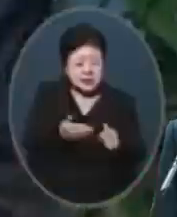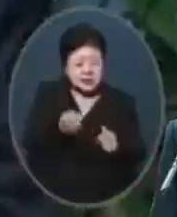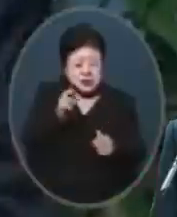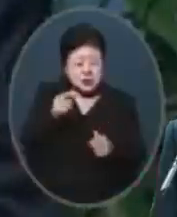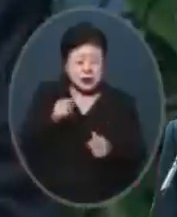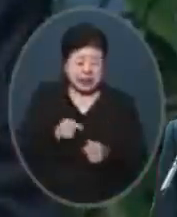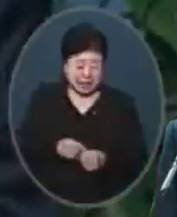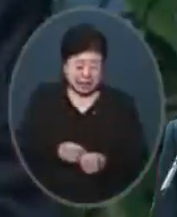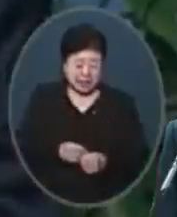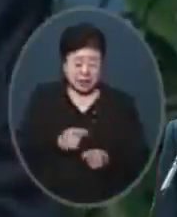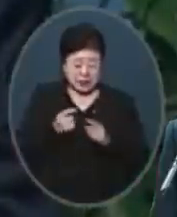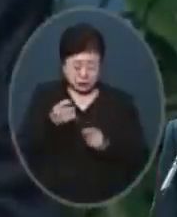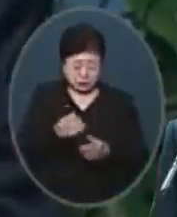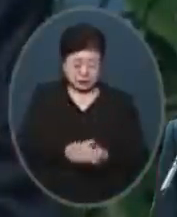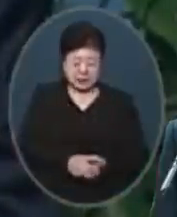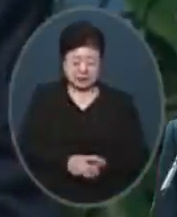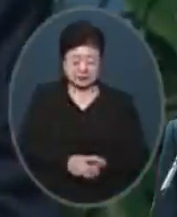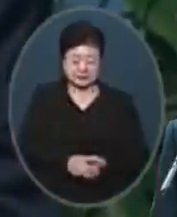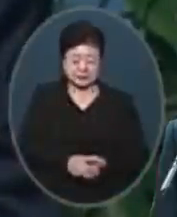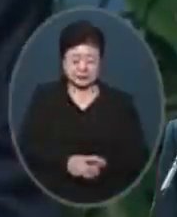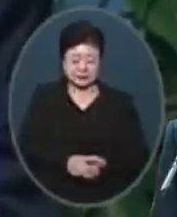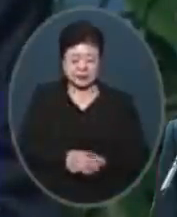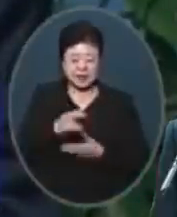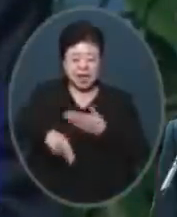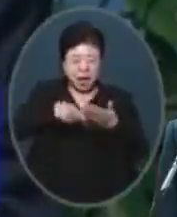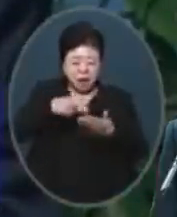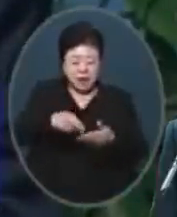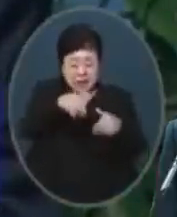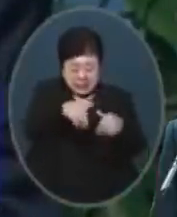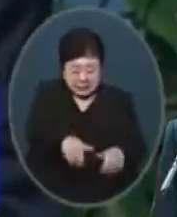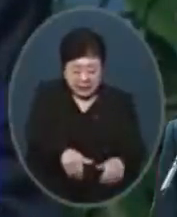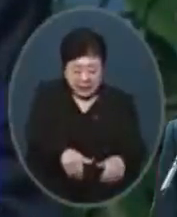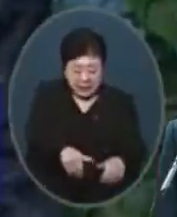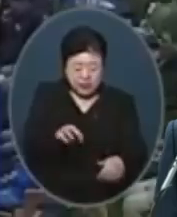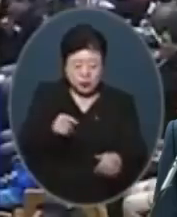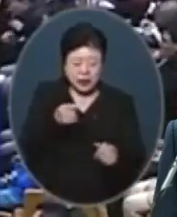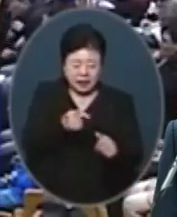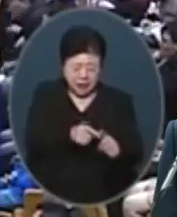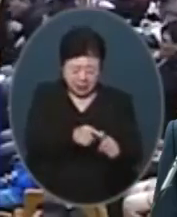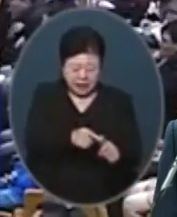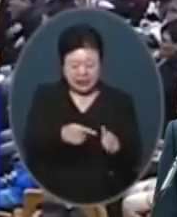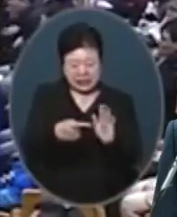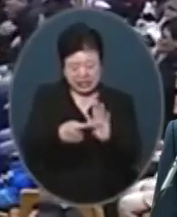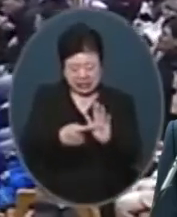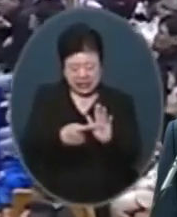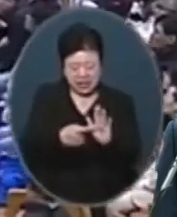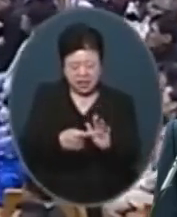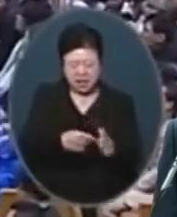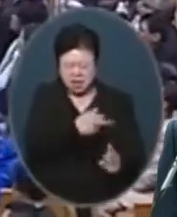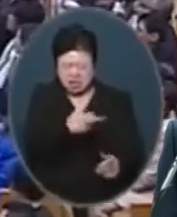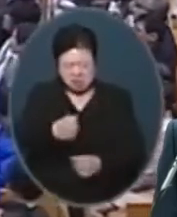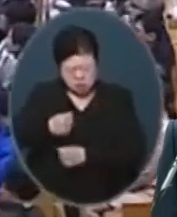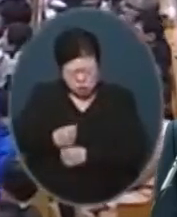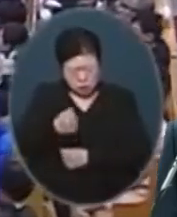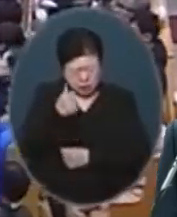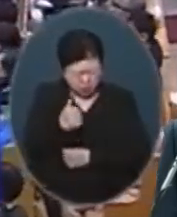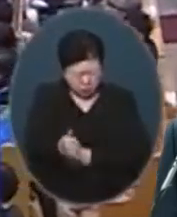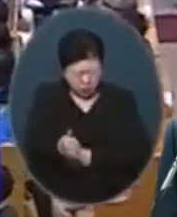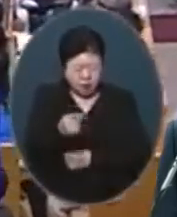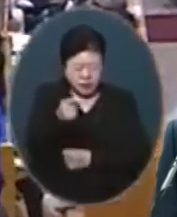기드온에게 이렇게 말씀하셨습니다. 야훼의 사자가 기드온에게 나아가 이르되 큰